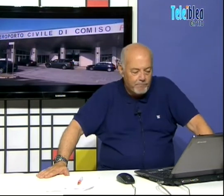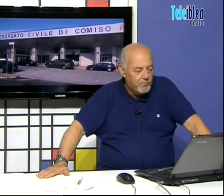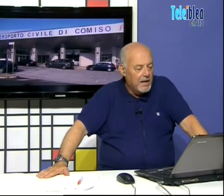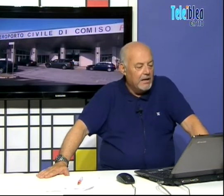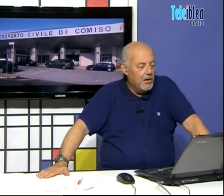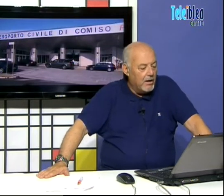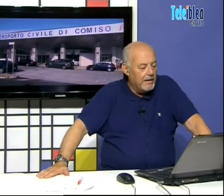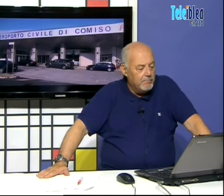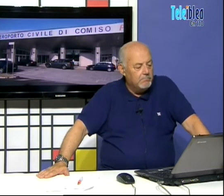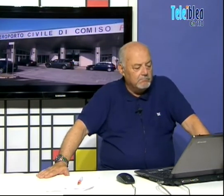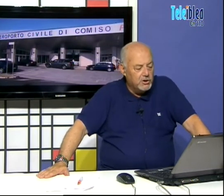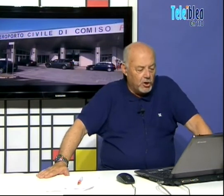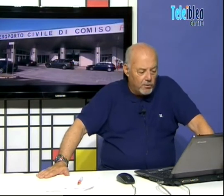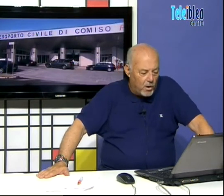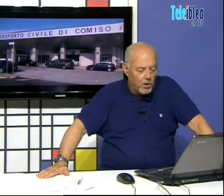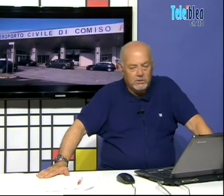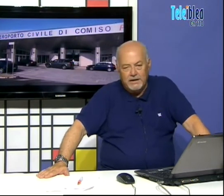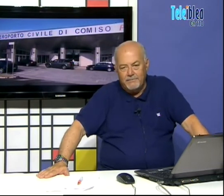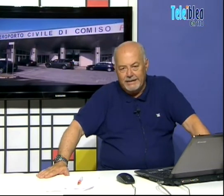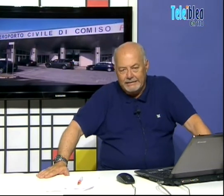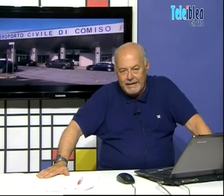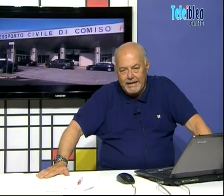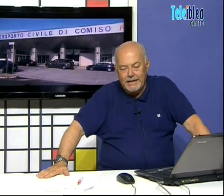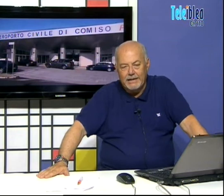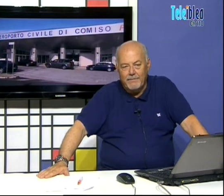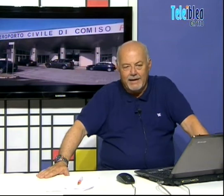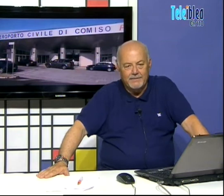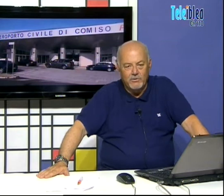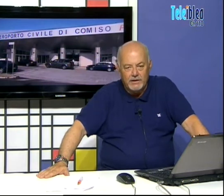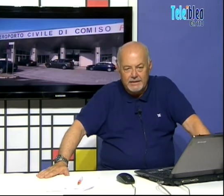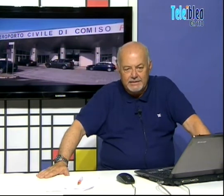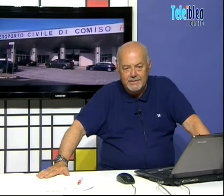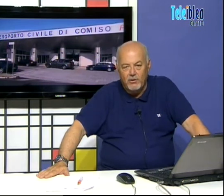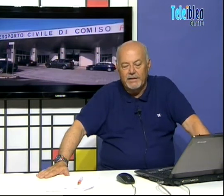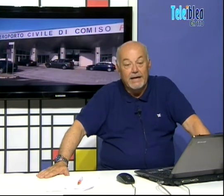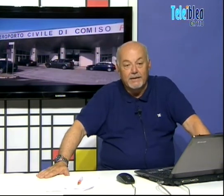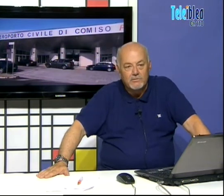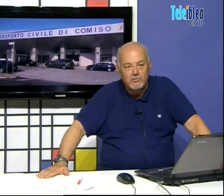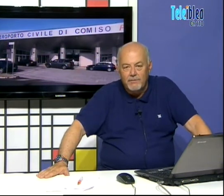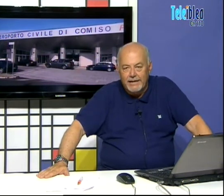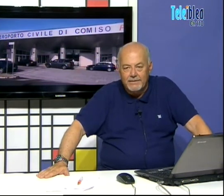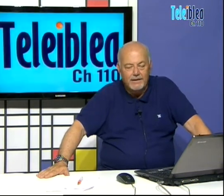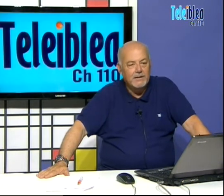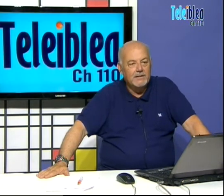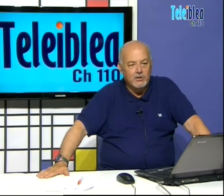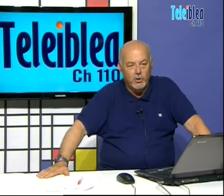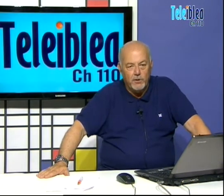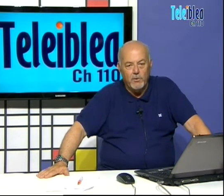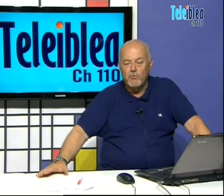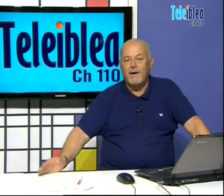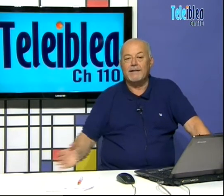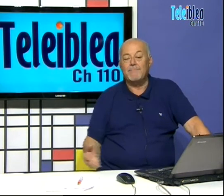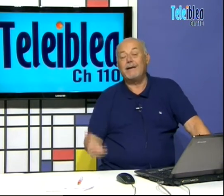Iblei. Ora, ci sono molte lamentele da parte di organizzazioni che giustamente si